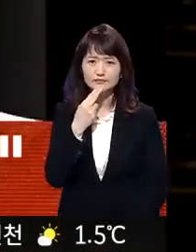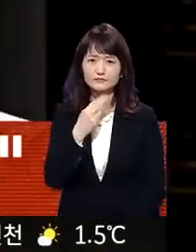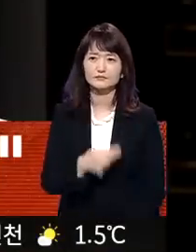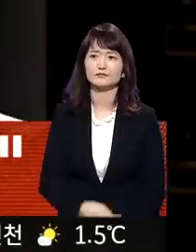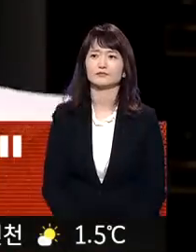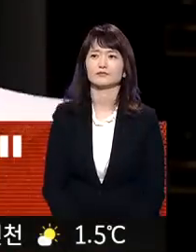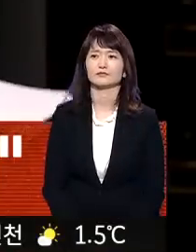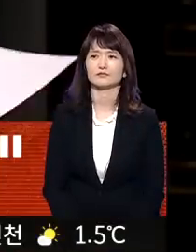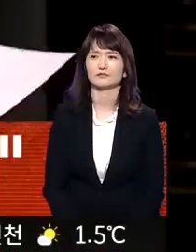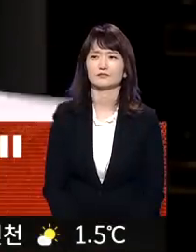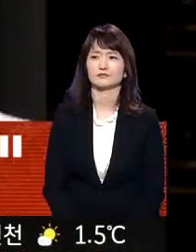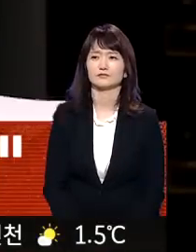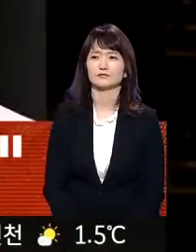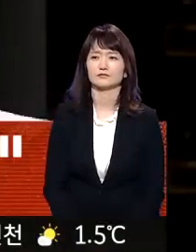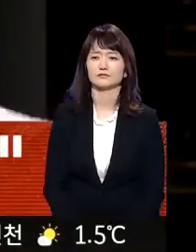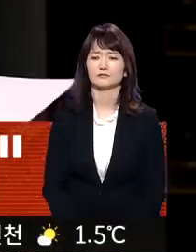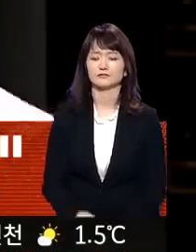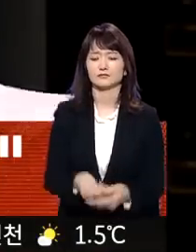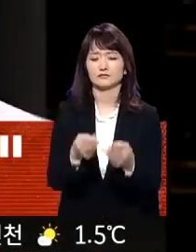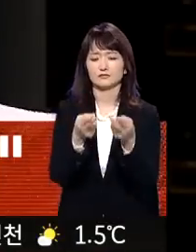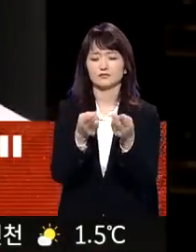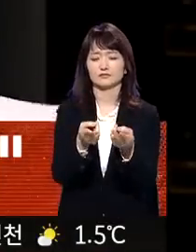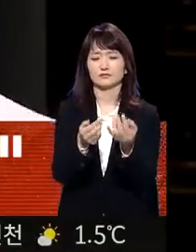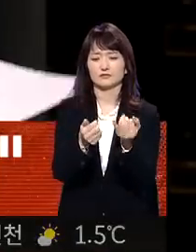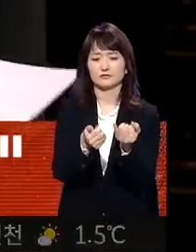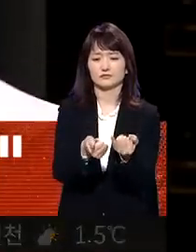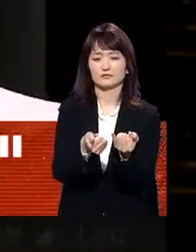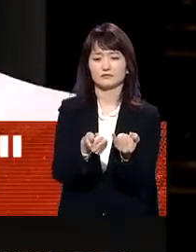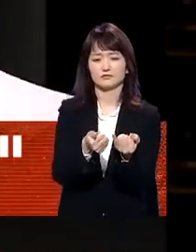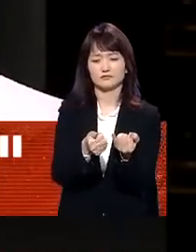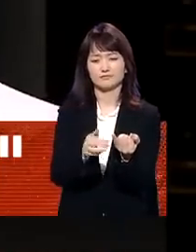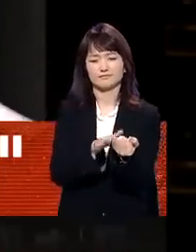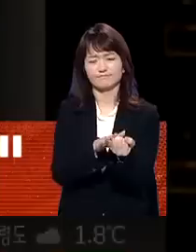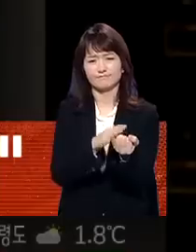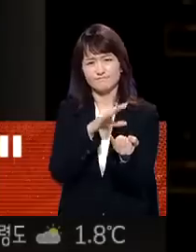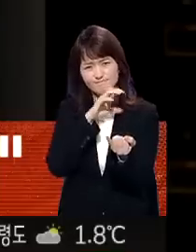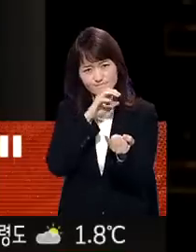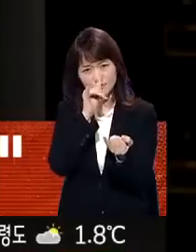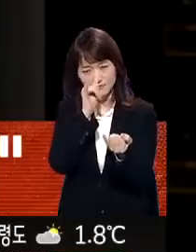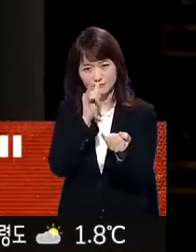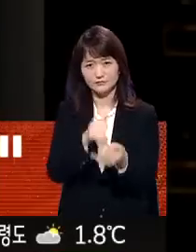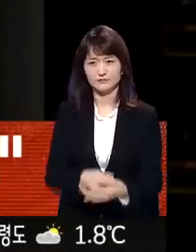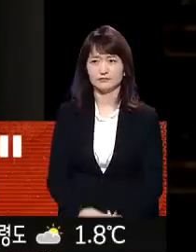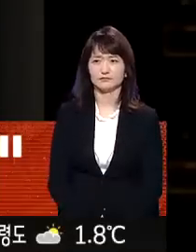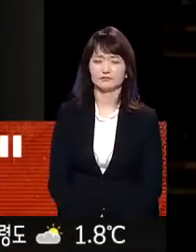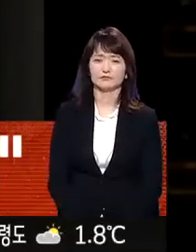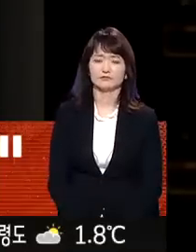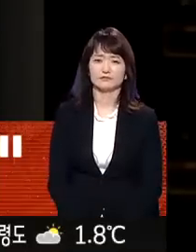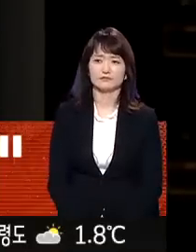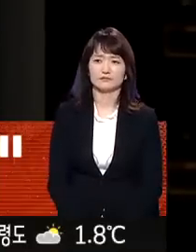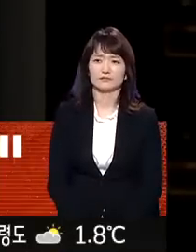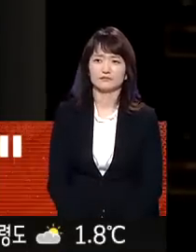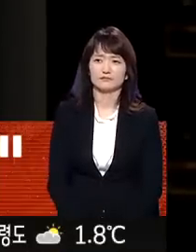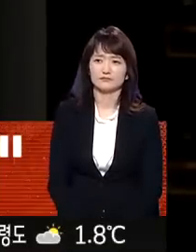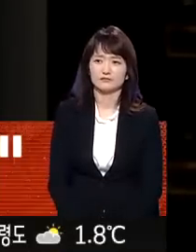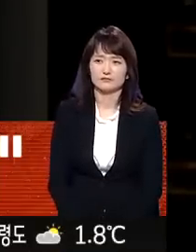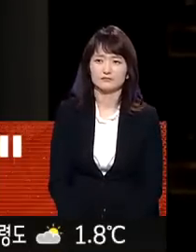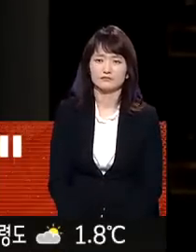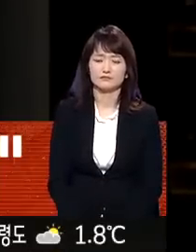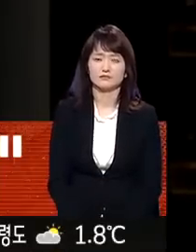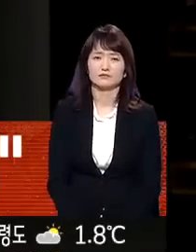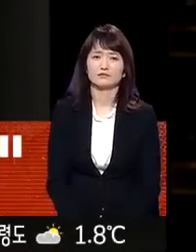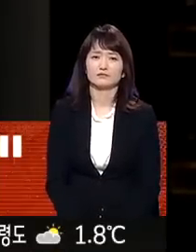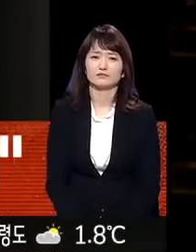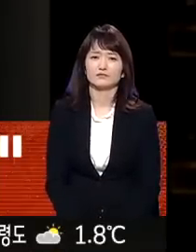부지기수인데 세상에 이런 스킨십을 한다고 이게 불만일 수 있느냐 이런 차원이신 것 같아요. 자, 비닉빈 부익부다. 이건 소리 무슨 얘기인지